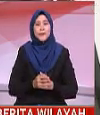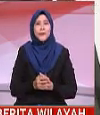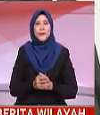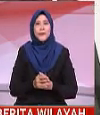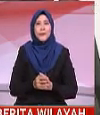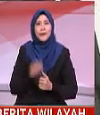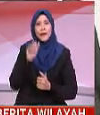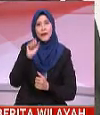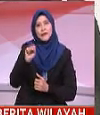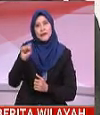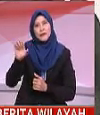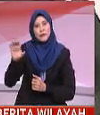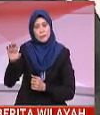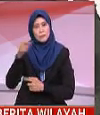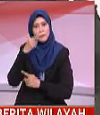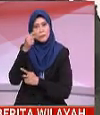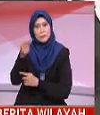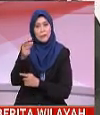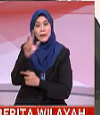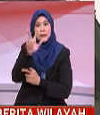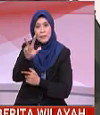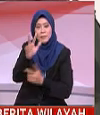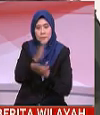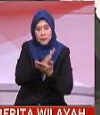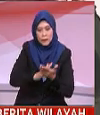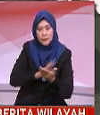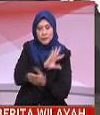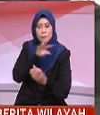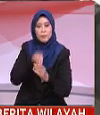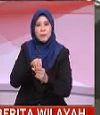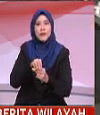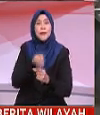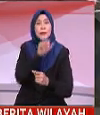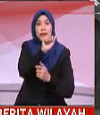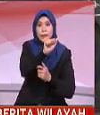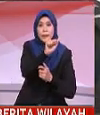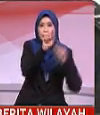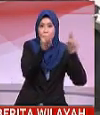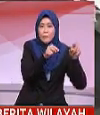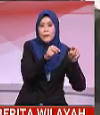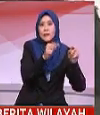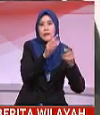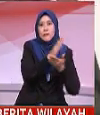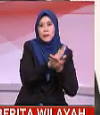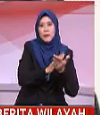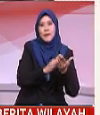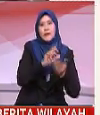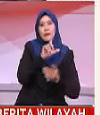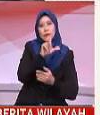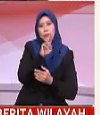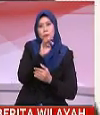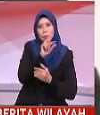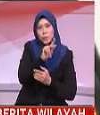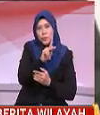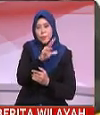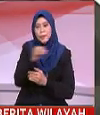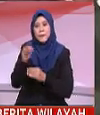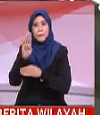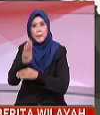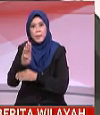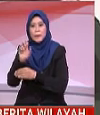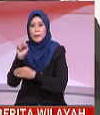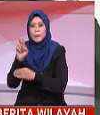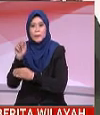Jelas SSC Manca Atta, 3 sektor itu melibatkan sektor A iaitu daerah Lunduk dan Bauk, sektor B daerah